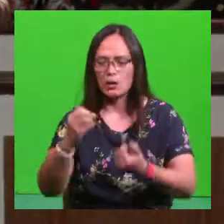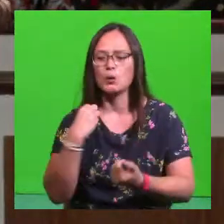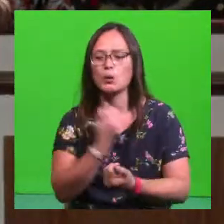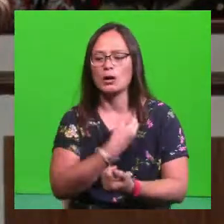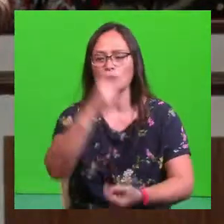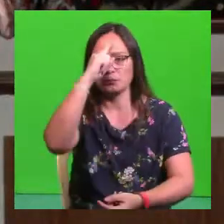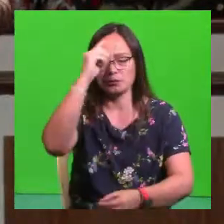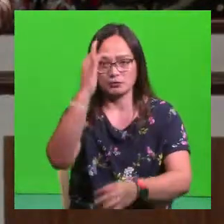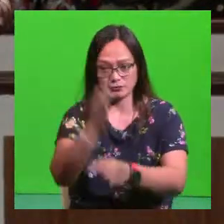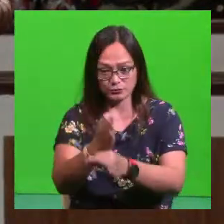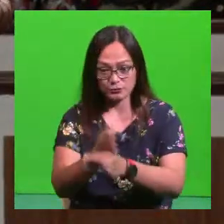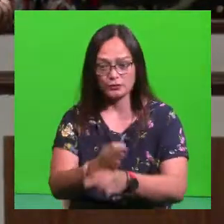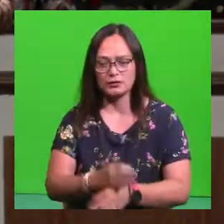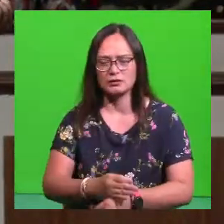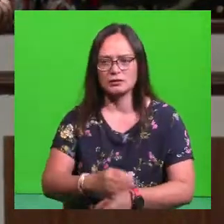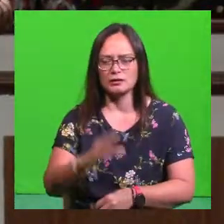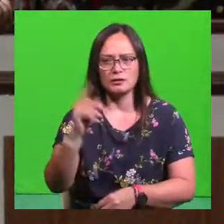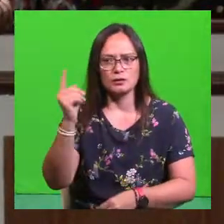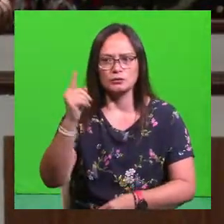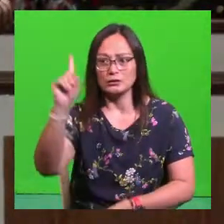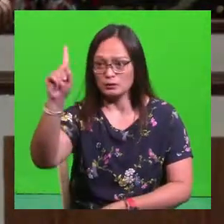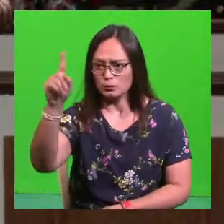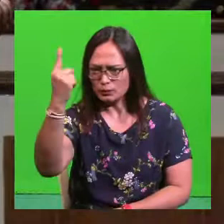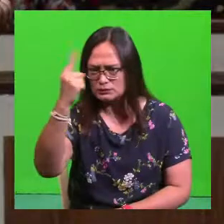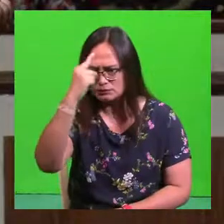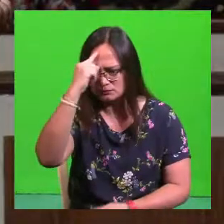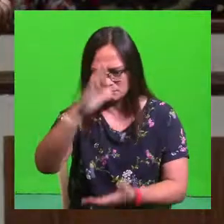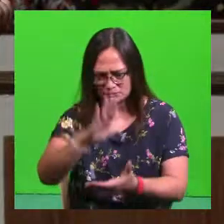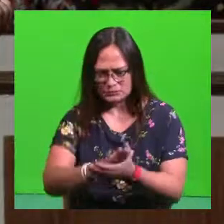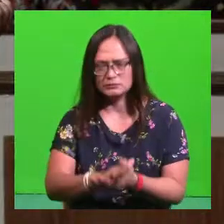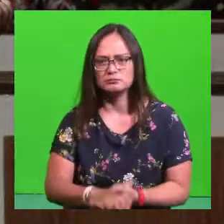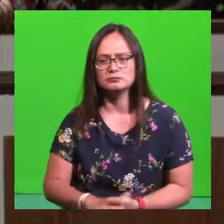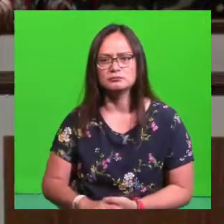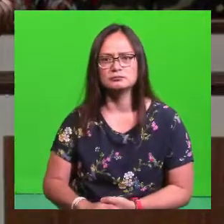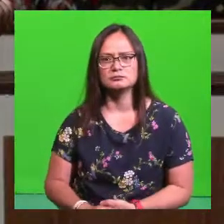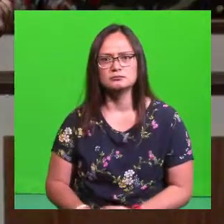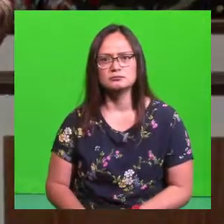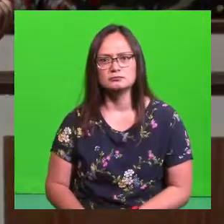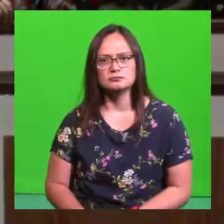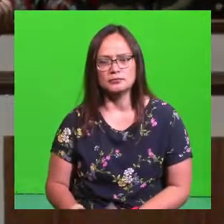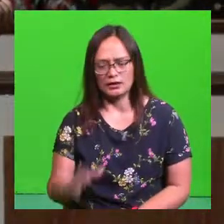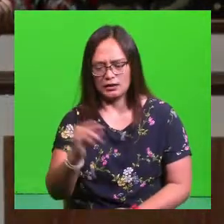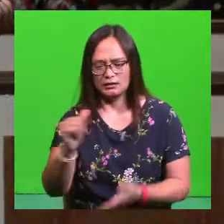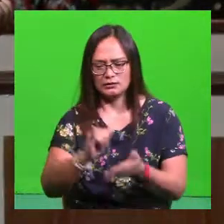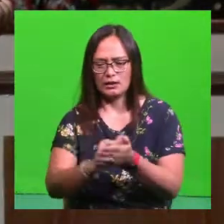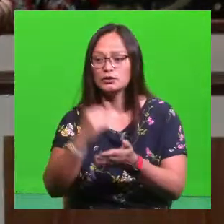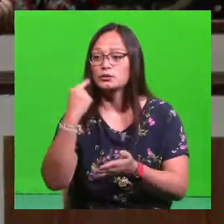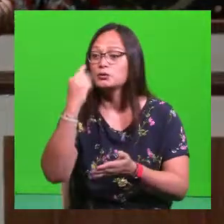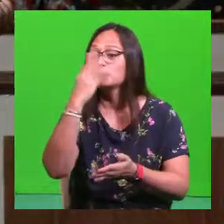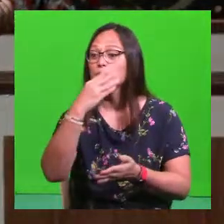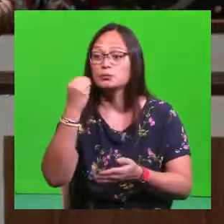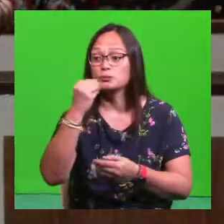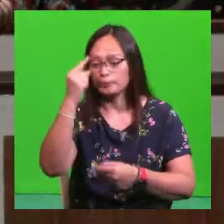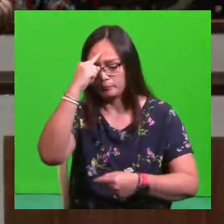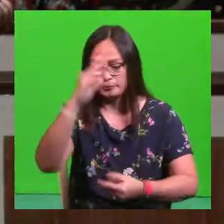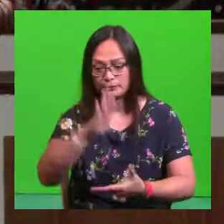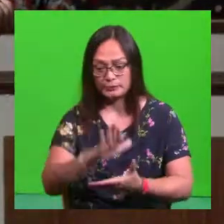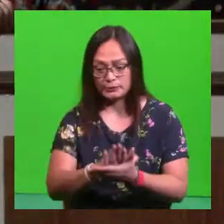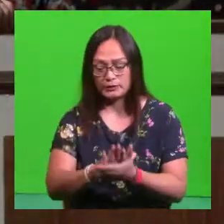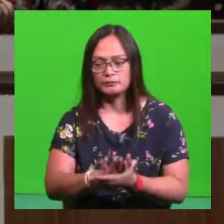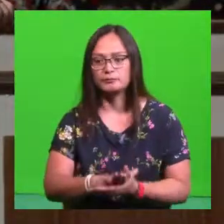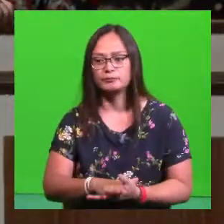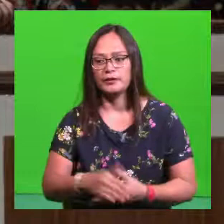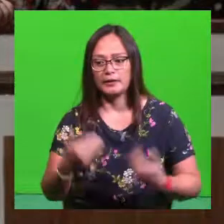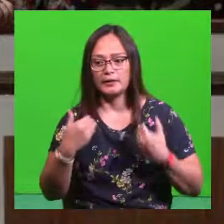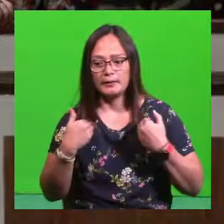ng sa kanya'y sumampalataya ay mawalan ng kapahamakan, ay hindi mapahamak, kundi magkaroon ng buhay na